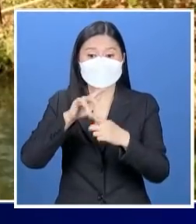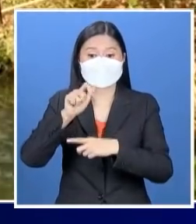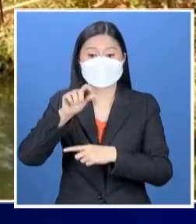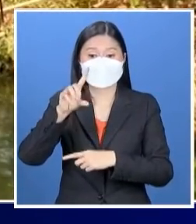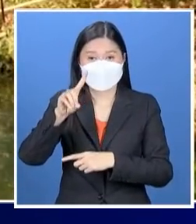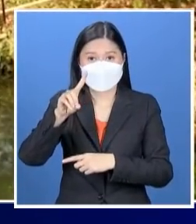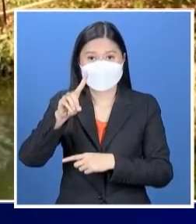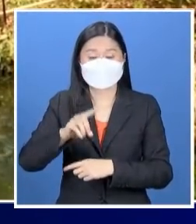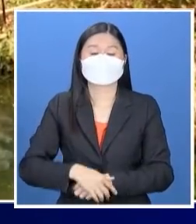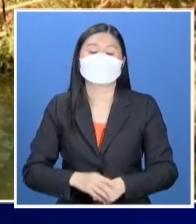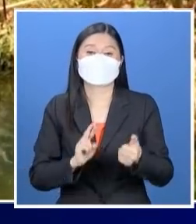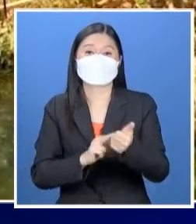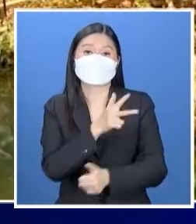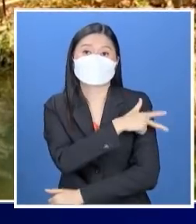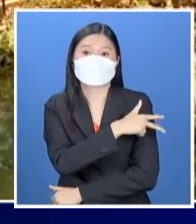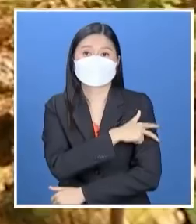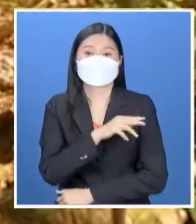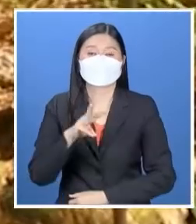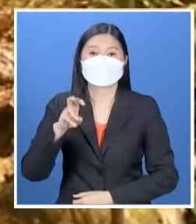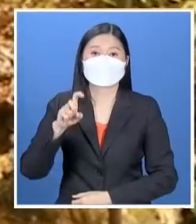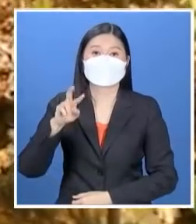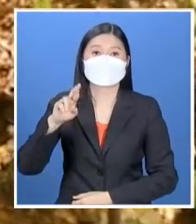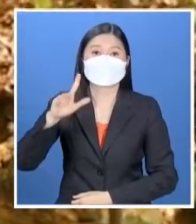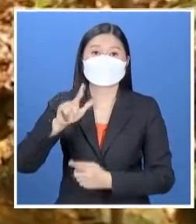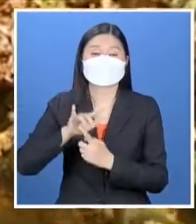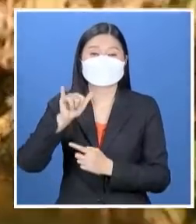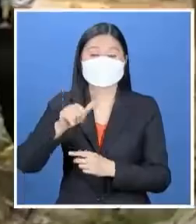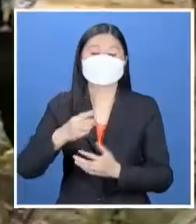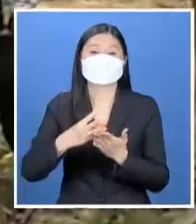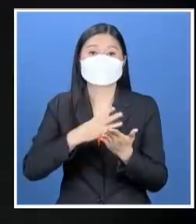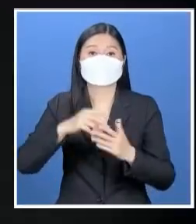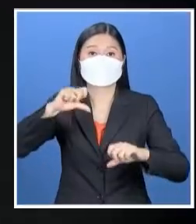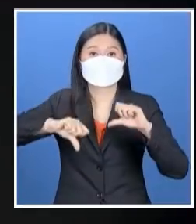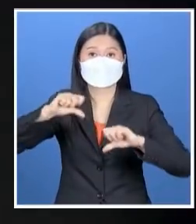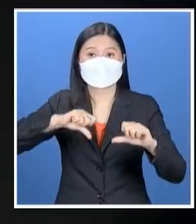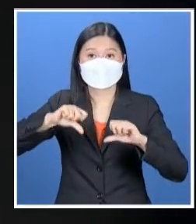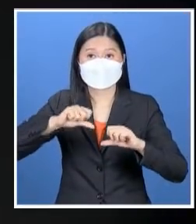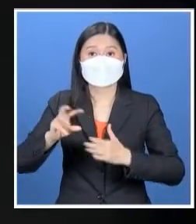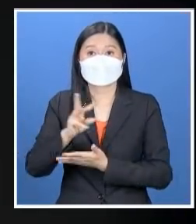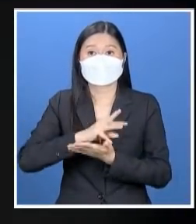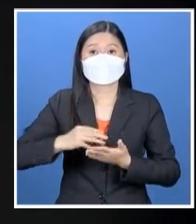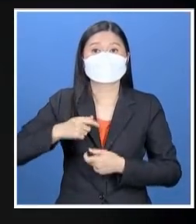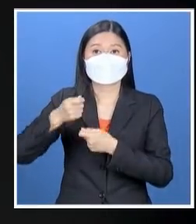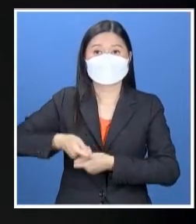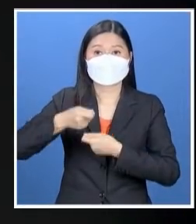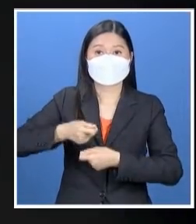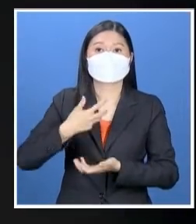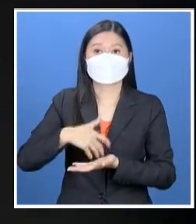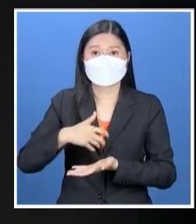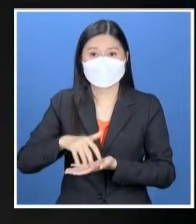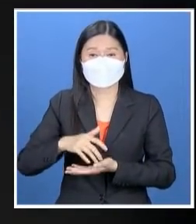รองศาสตราจารย์ดร.วีรชัยพุทธวงศ์ประจำภาควิชาเคมีศิลปศาสตร์มหาวิทยาลัยเกษตรศาสตร์บอกว่